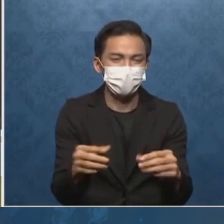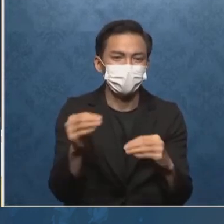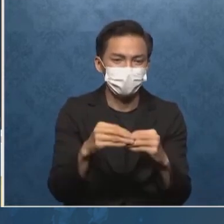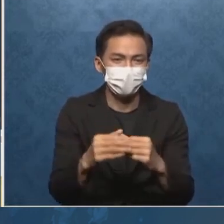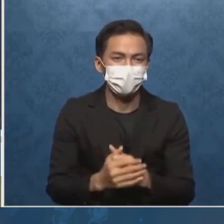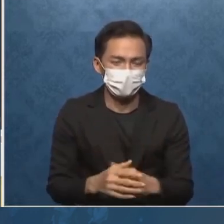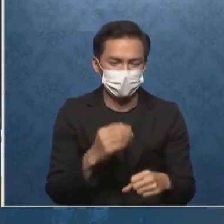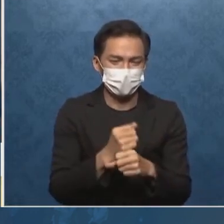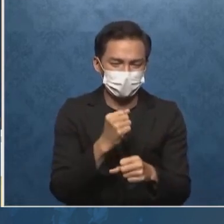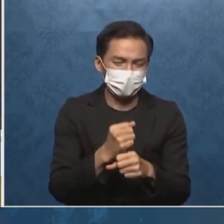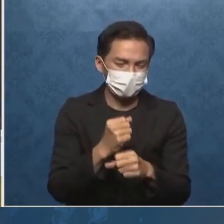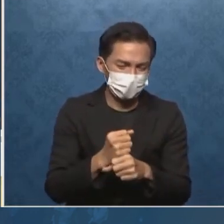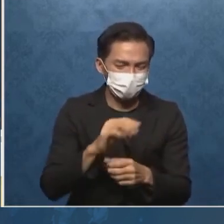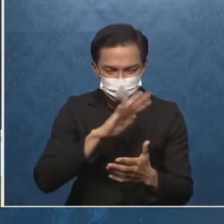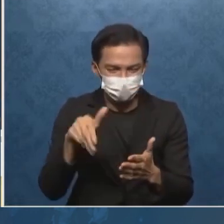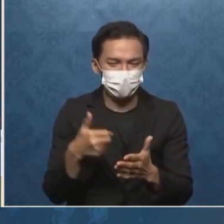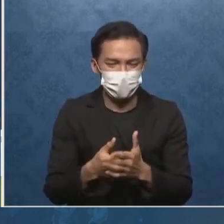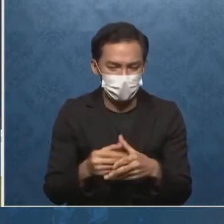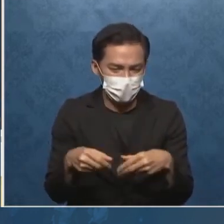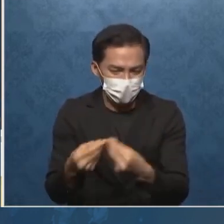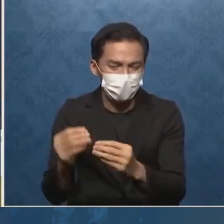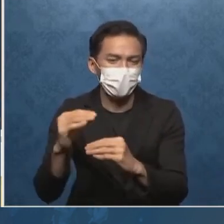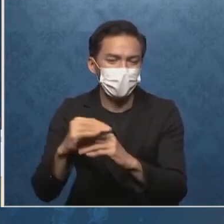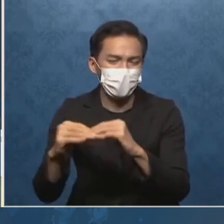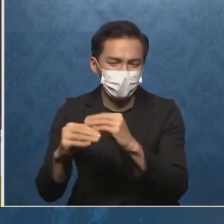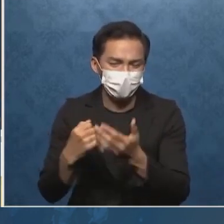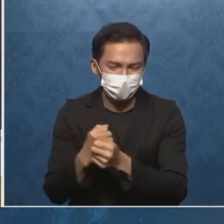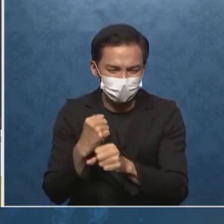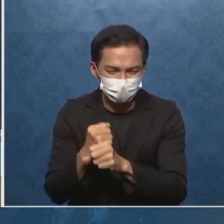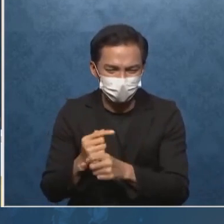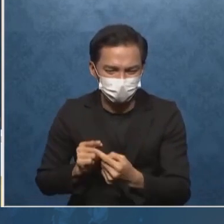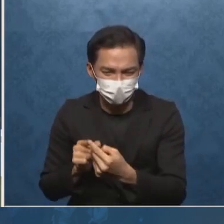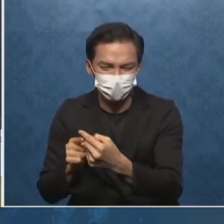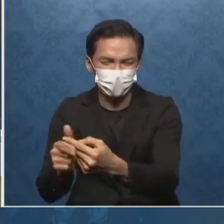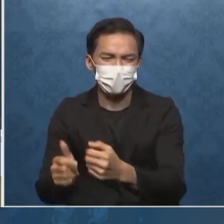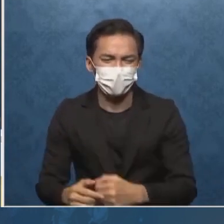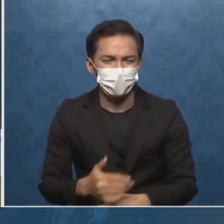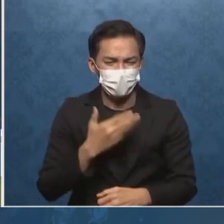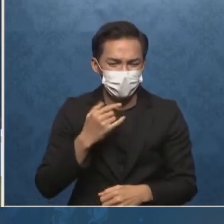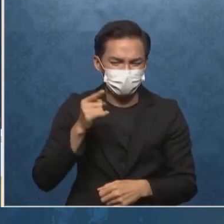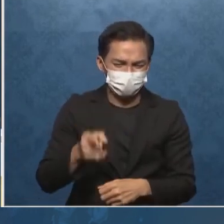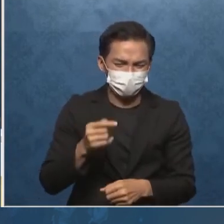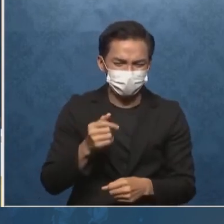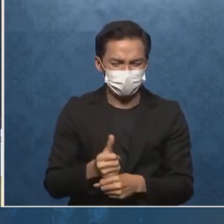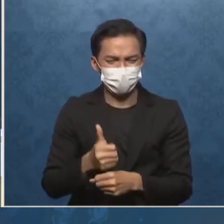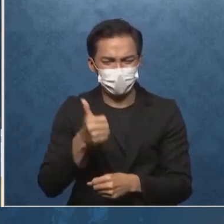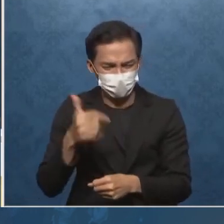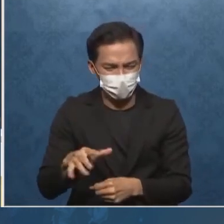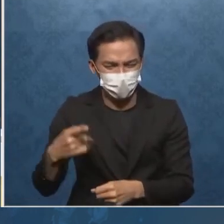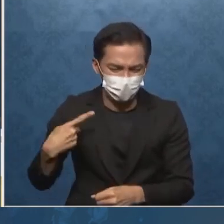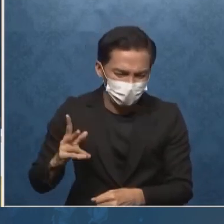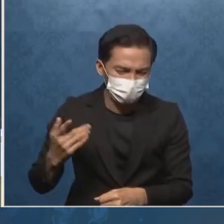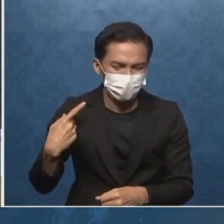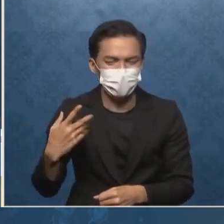ทำทุกอย่างนะครับเพื่อให้โครงการดำเนินการต่อไปได้ไม่ดูข้อเท็จจริงว่ามันจะสำเร็จหรือไม่นะครับ